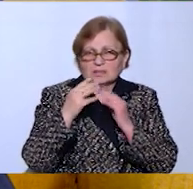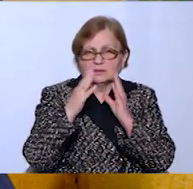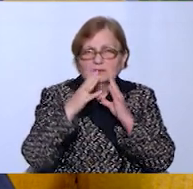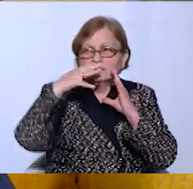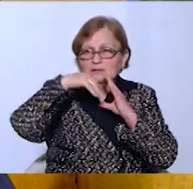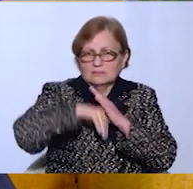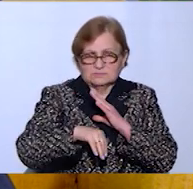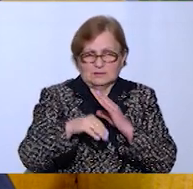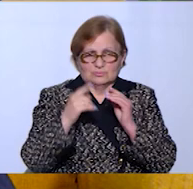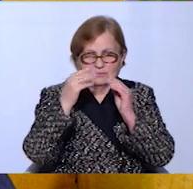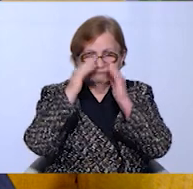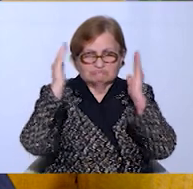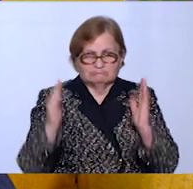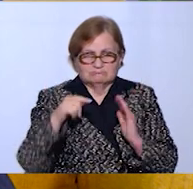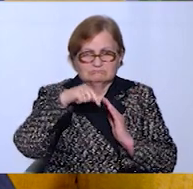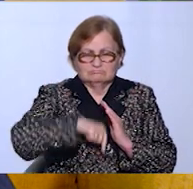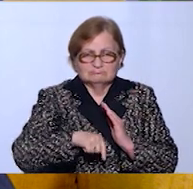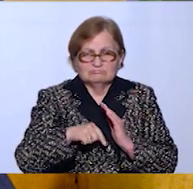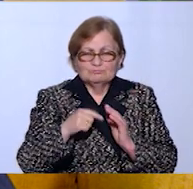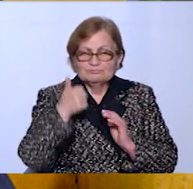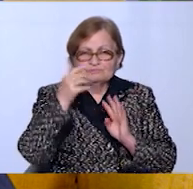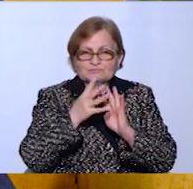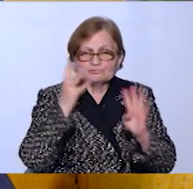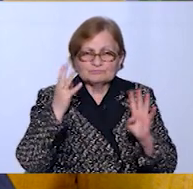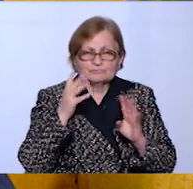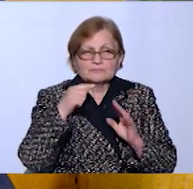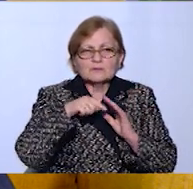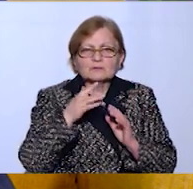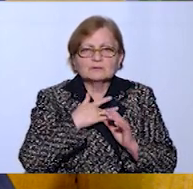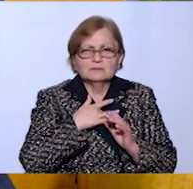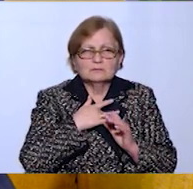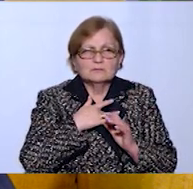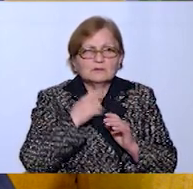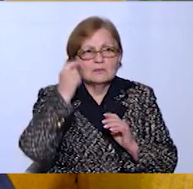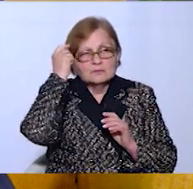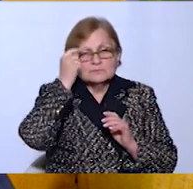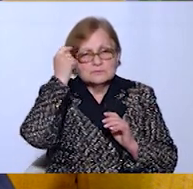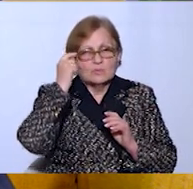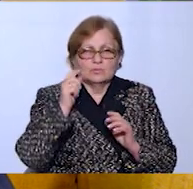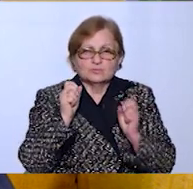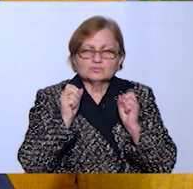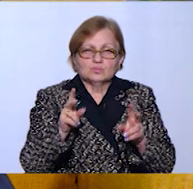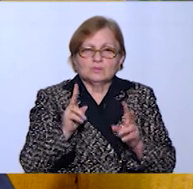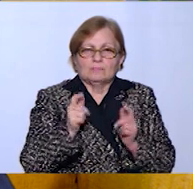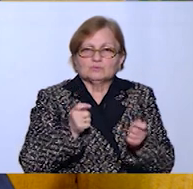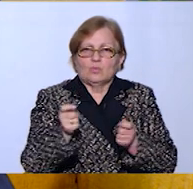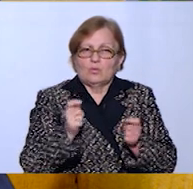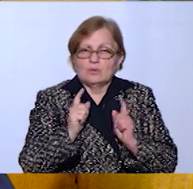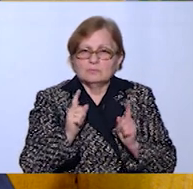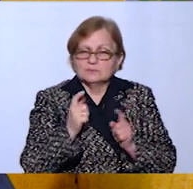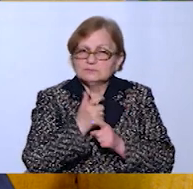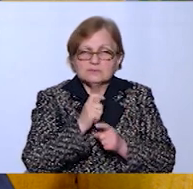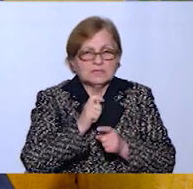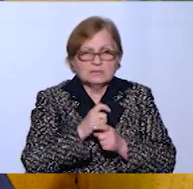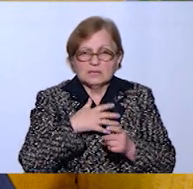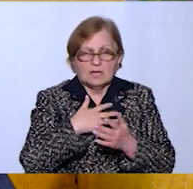ნიშნავს დადებითი ემოციების გაძლიერებას. საკმაოდ ხშირად იგივე დაძაბულობა, კონფლიქტის და ძალადობის რისკები იზრდება და ამავდროულად